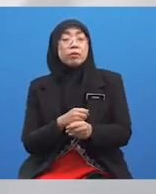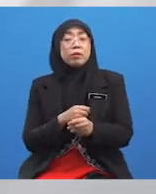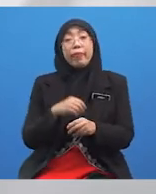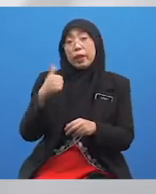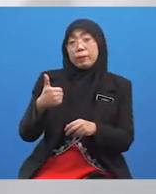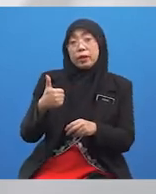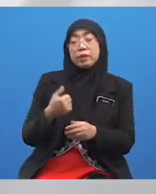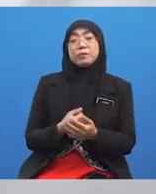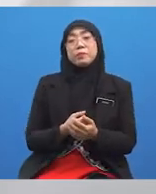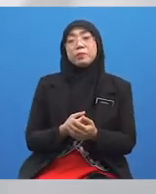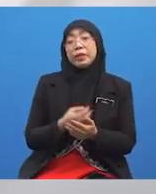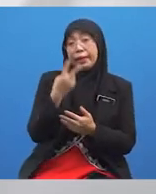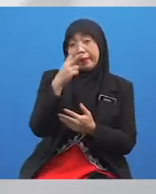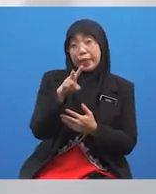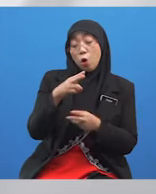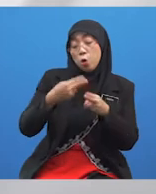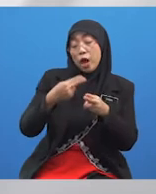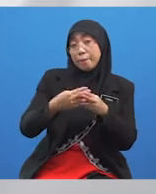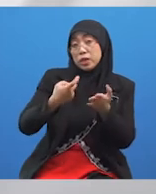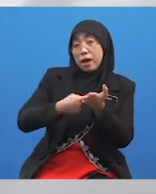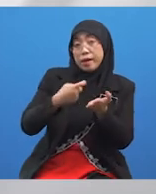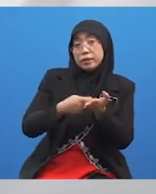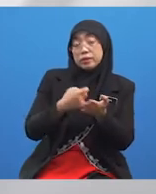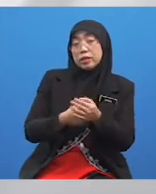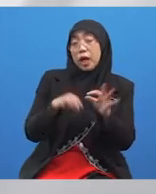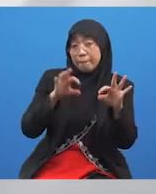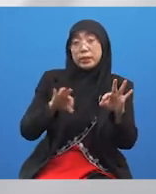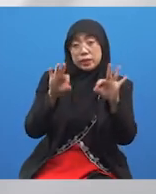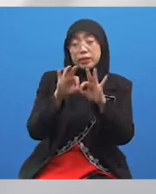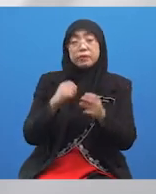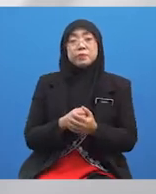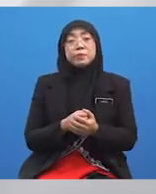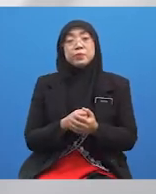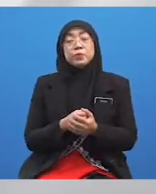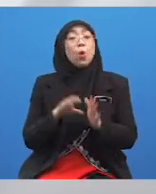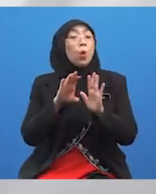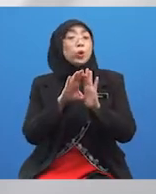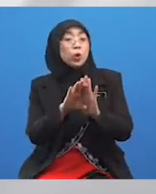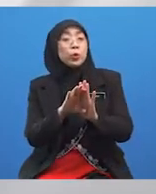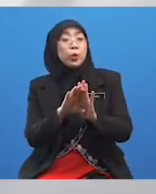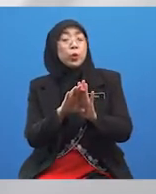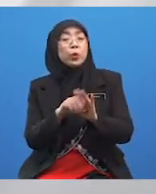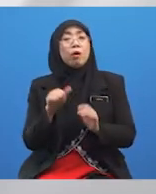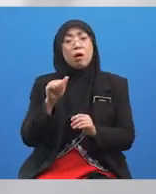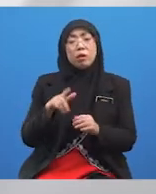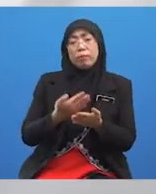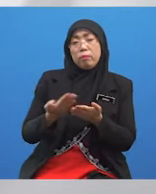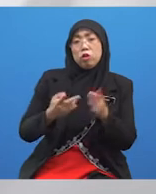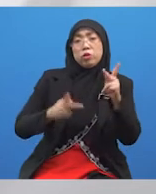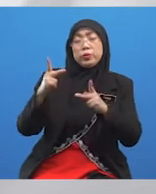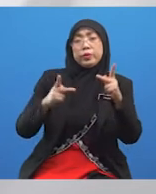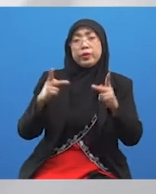terbaik berdasarkan jenama, harga, kepentingan. Contoh, Ali membeli kereta